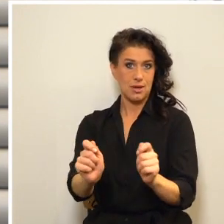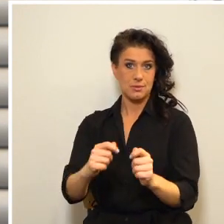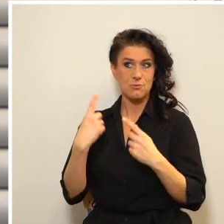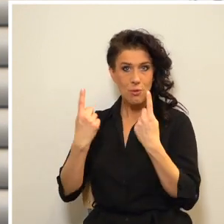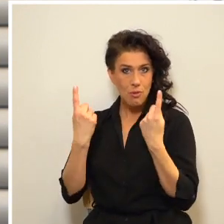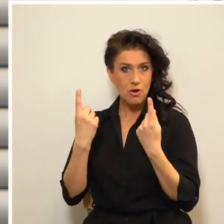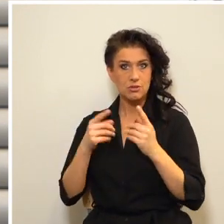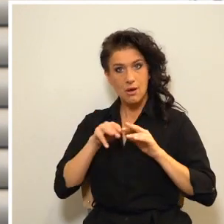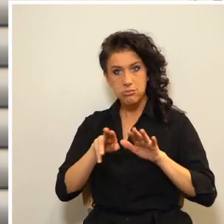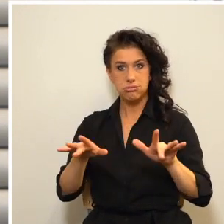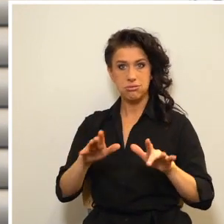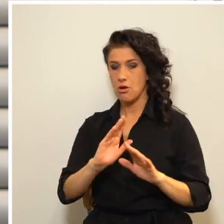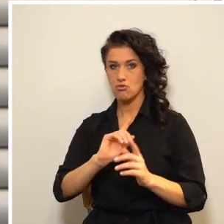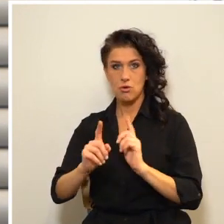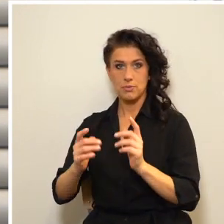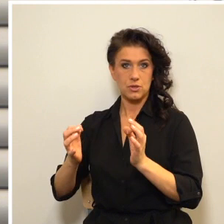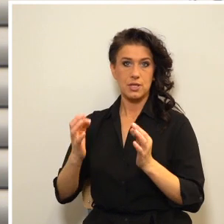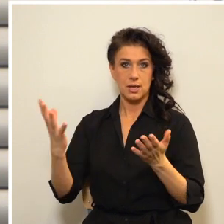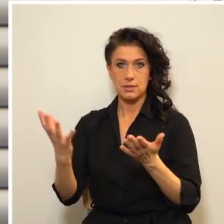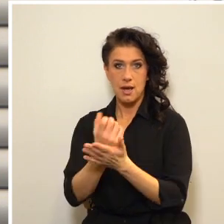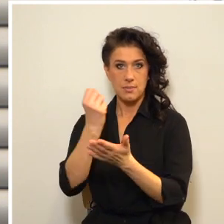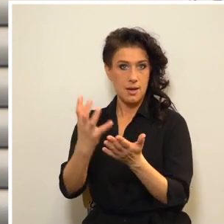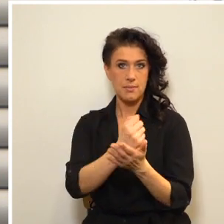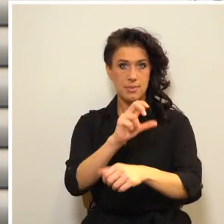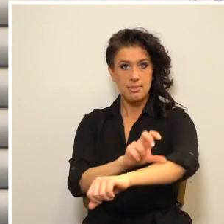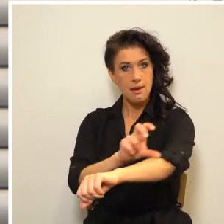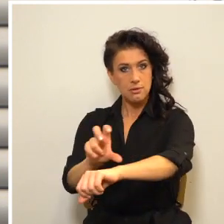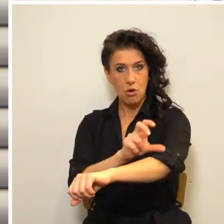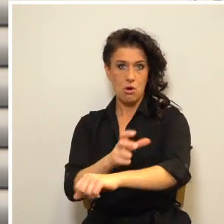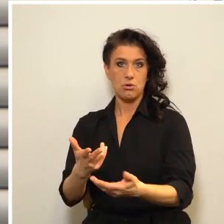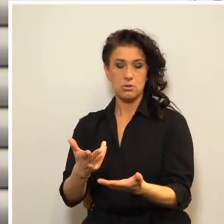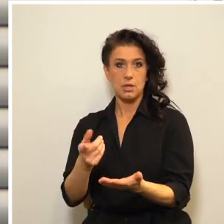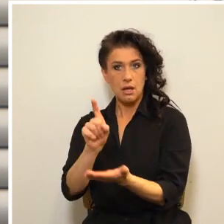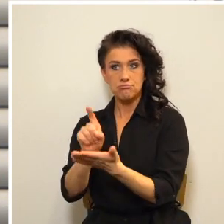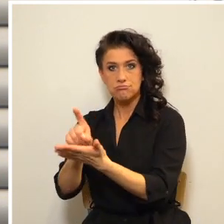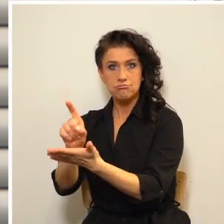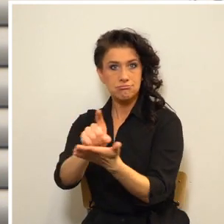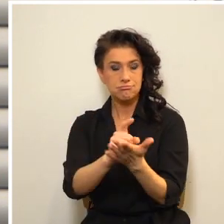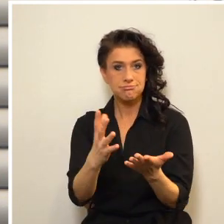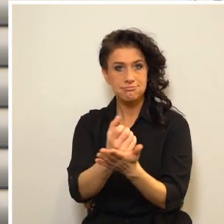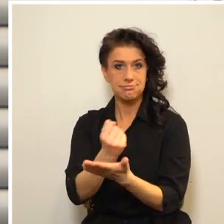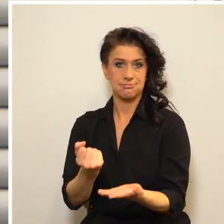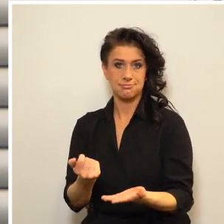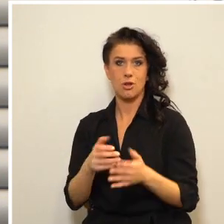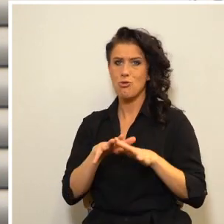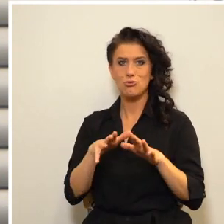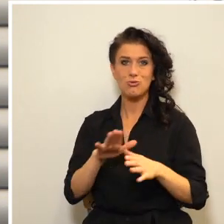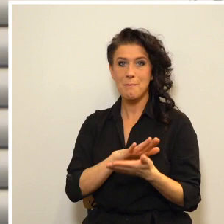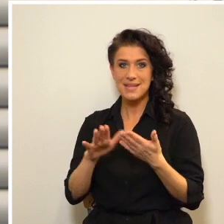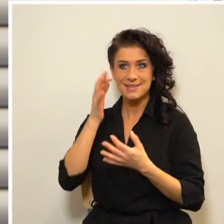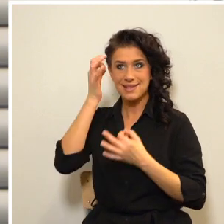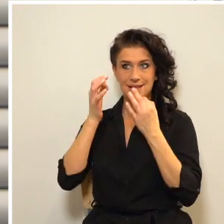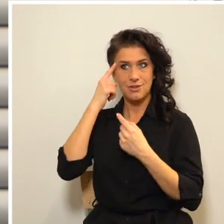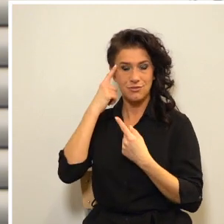bardzo szybko czerpiemy tak z osiągnięć techniki często być może nie Zastanawiając się nad tym też na pewno pojawi się sporo